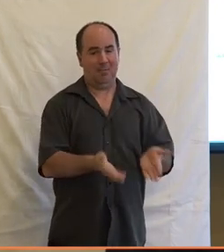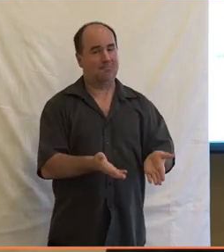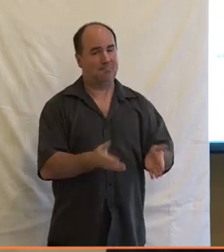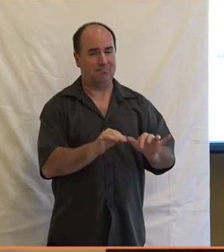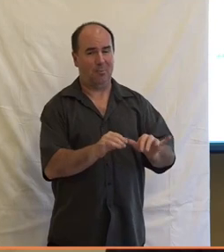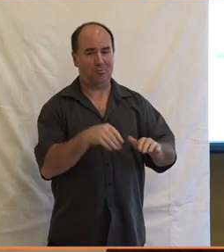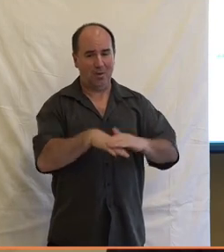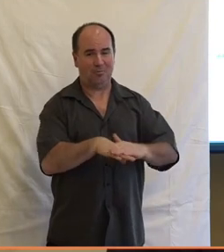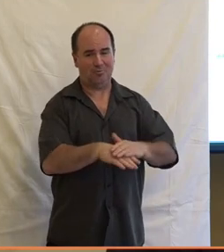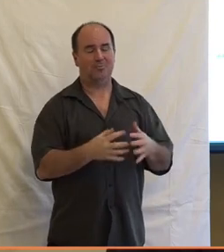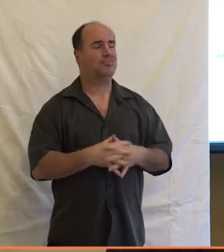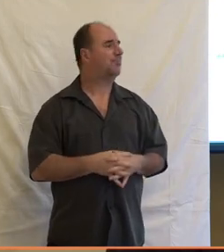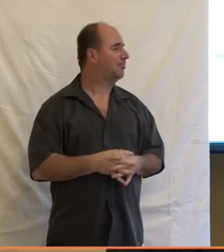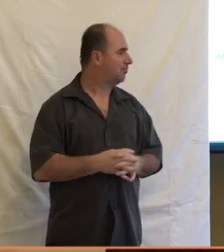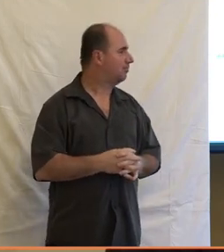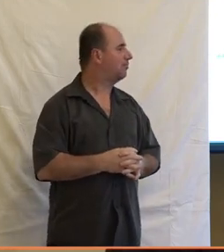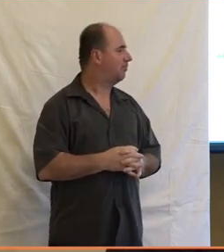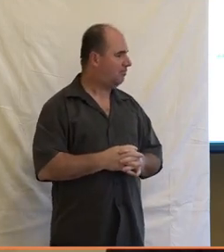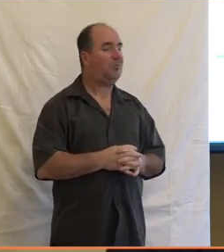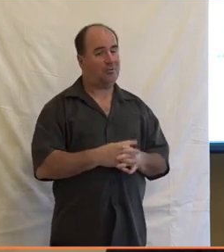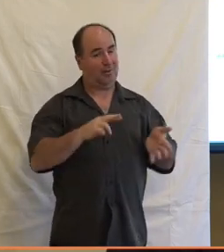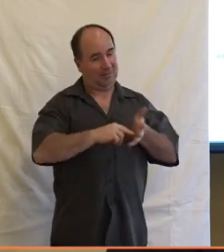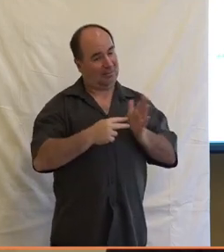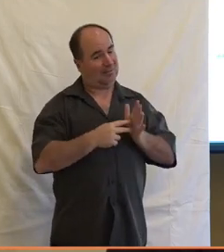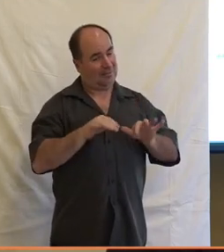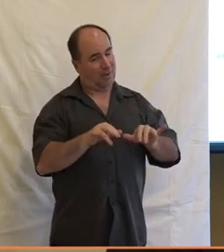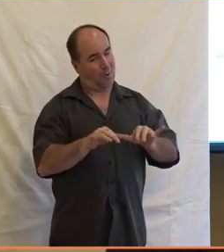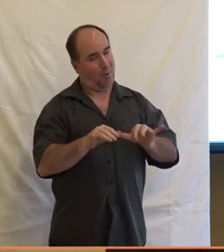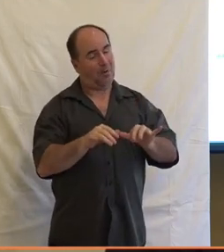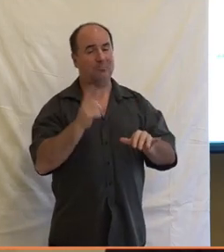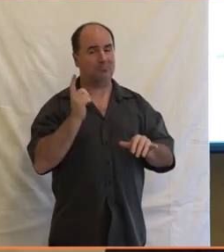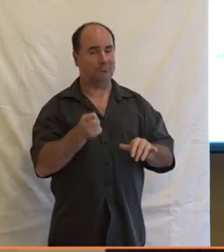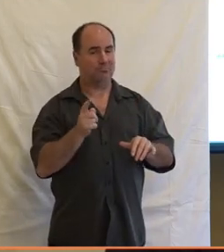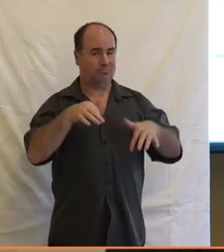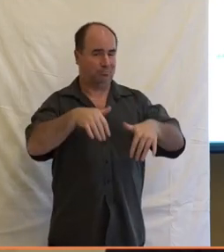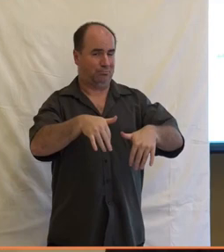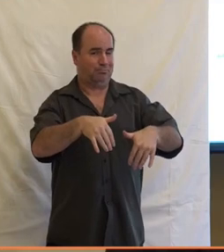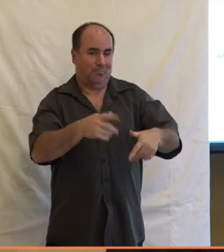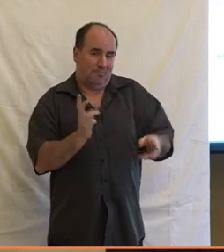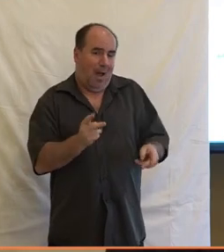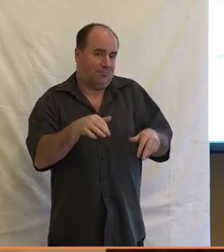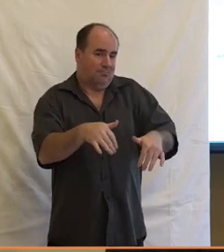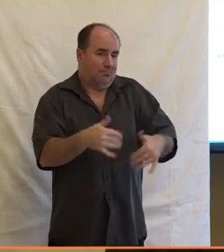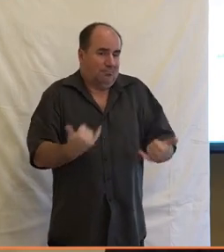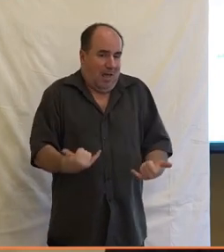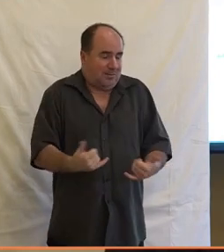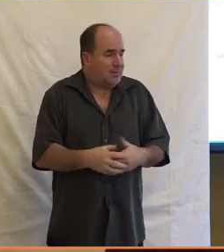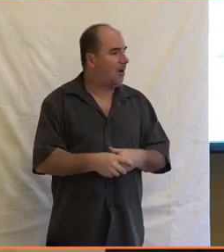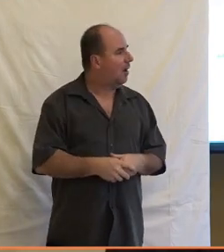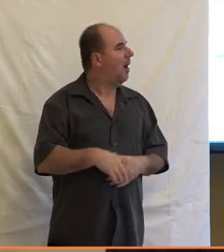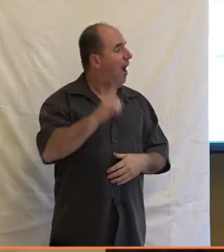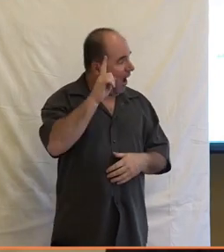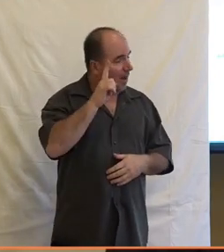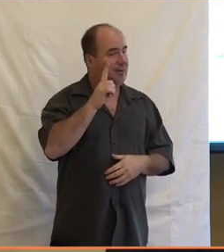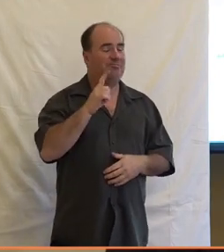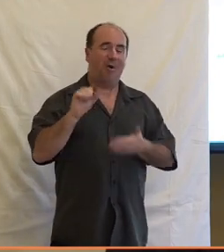takže tady ty technologie už tady jsou, ale na co my třeba opakovaně narážíme, a to už tady také zaznělo v těch předchozích